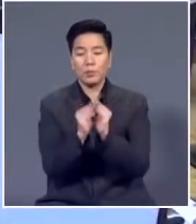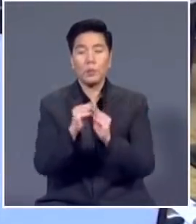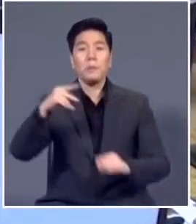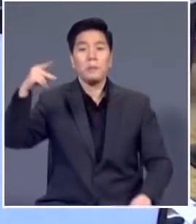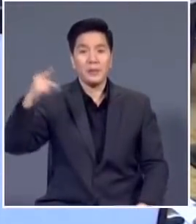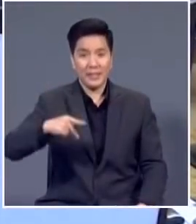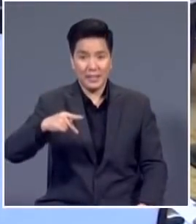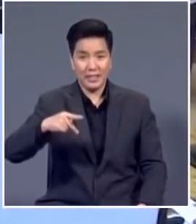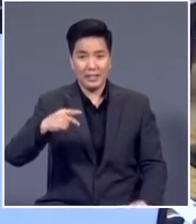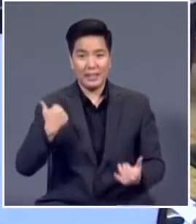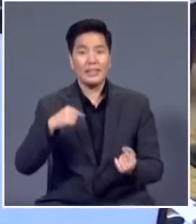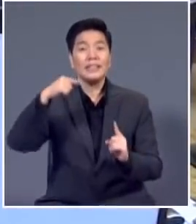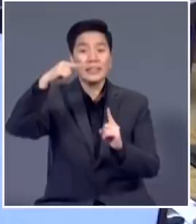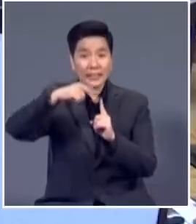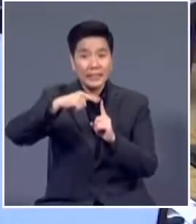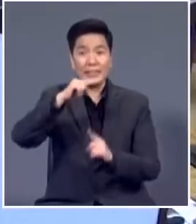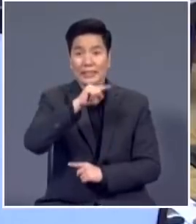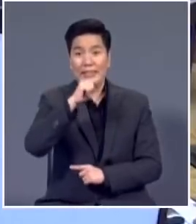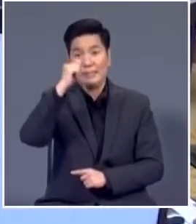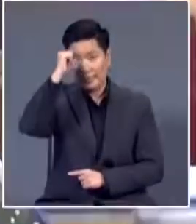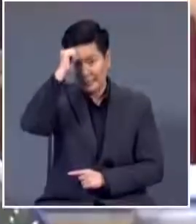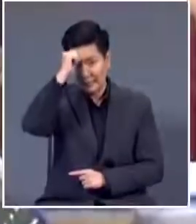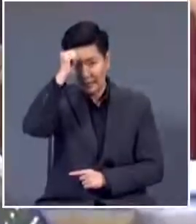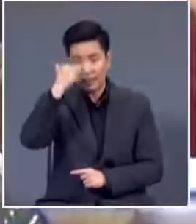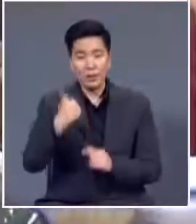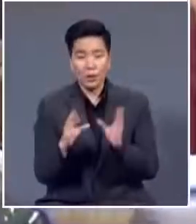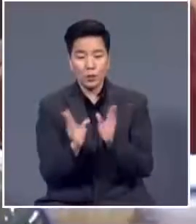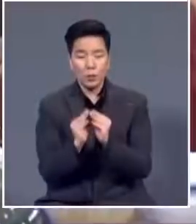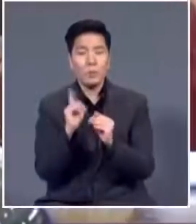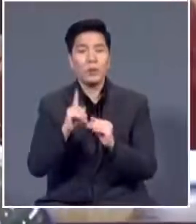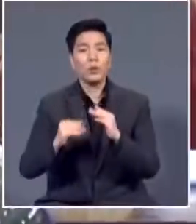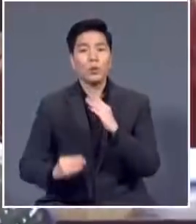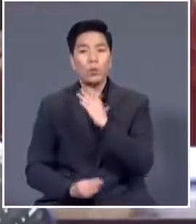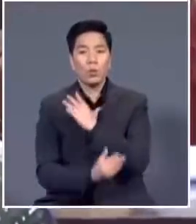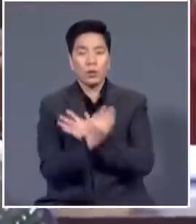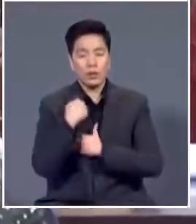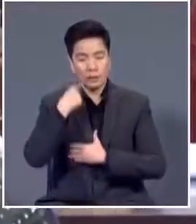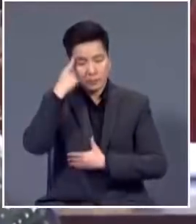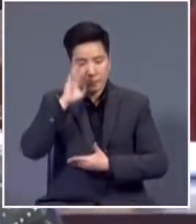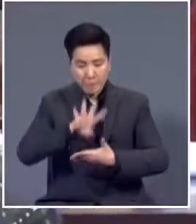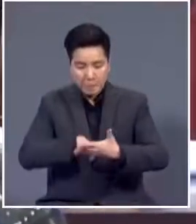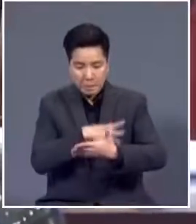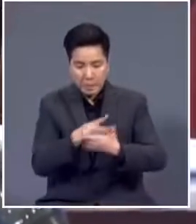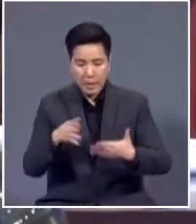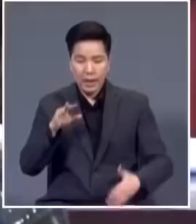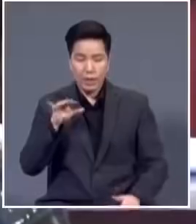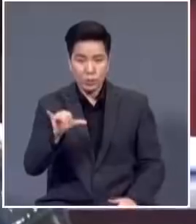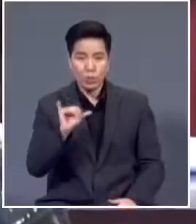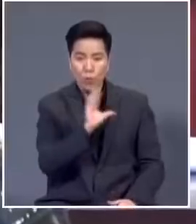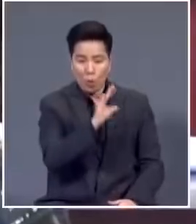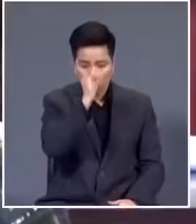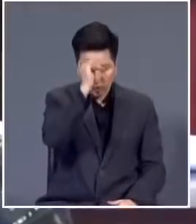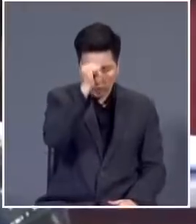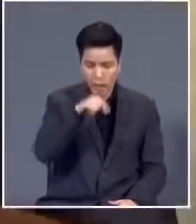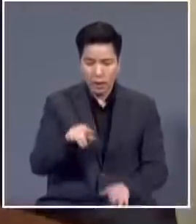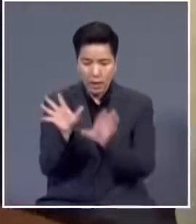ษครั้งนี้ขึ้นที่อินเดียการประชุมครั้งนี้เป็นโอกาสที่จะทบทวนในเรื่องยุทธศาสตร์ของอินเดียที่มีต่ออาเซียนและประเทศเอเชีย